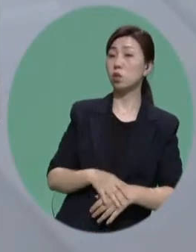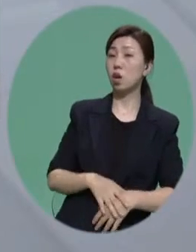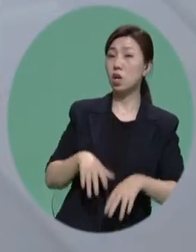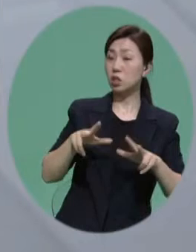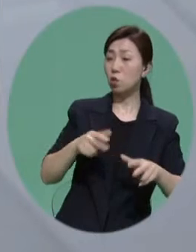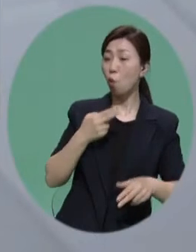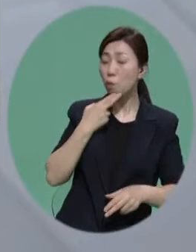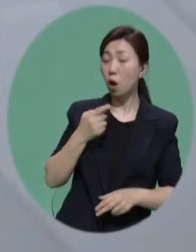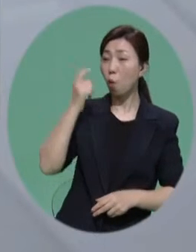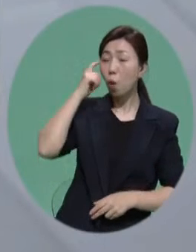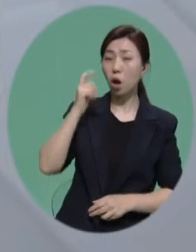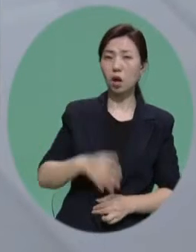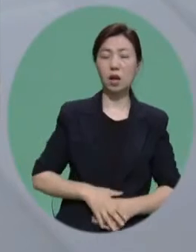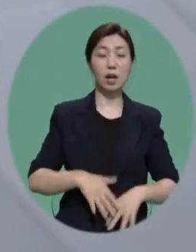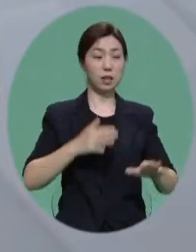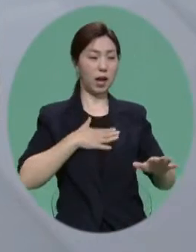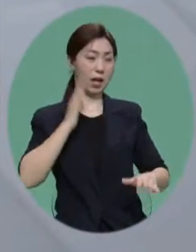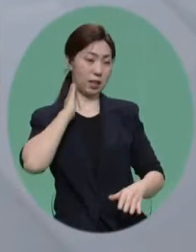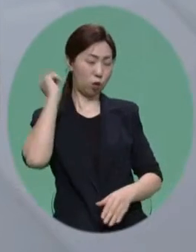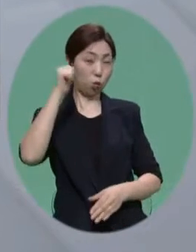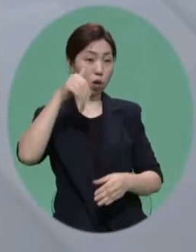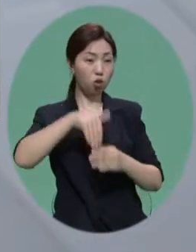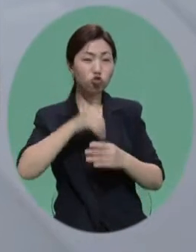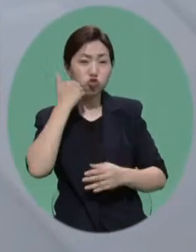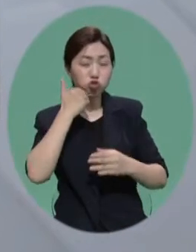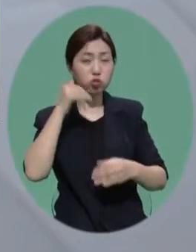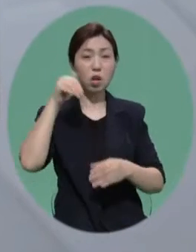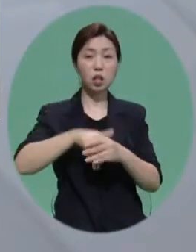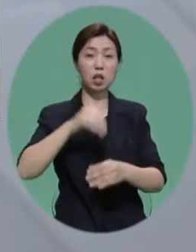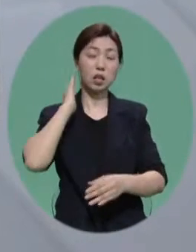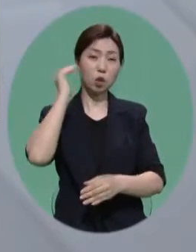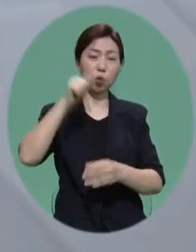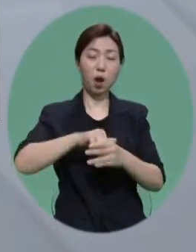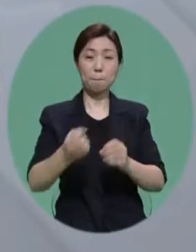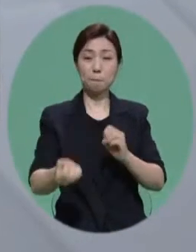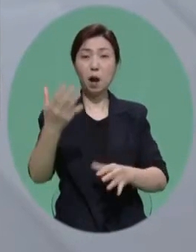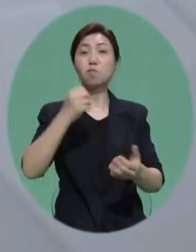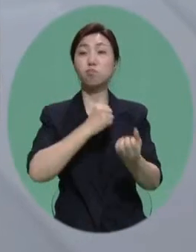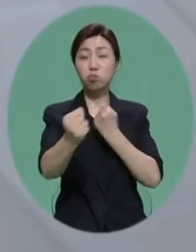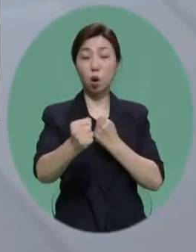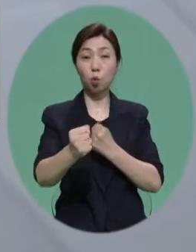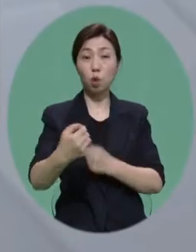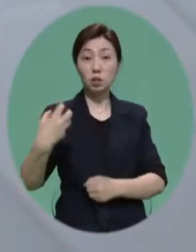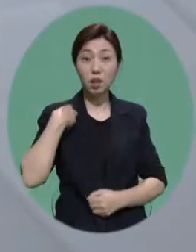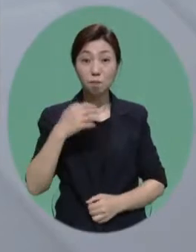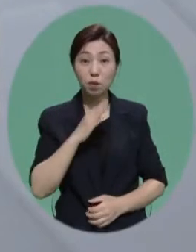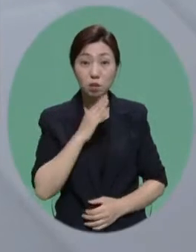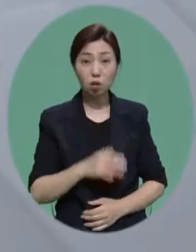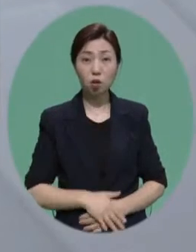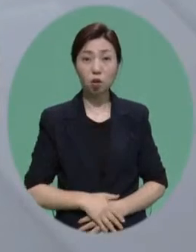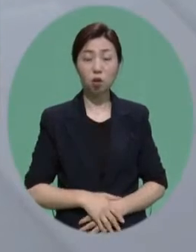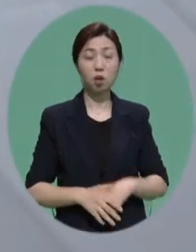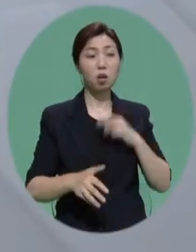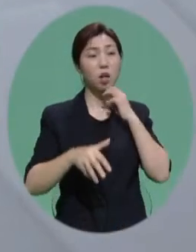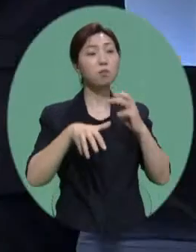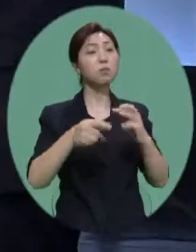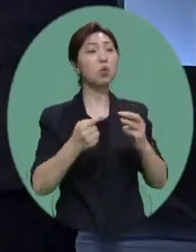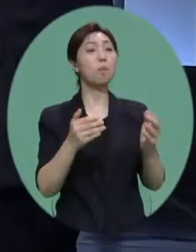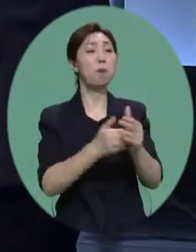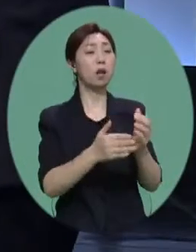나오며 영역의 당선돼 도 책임 지죠 자 이제 30조 들었으니까 넘어가겠습니다 대답을 안